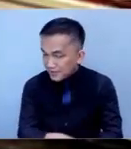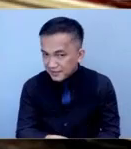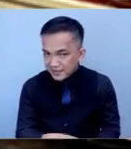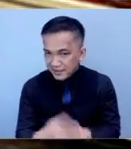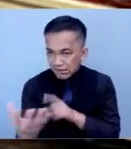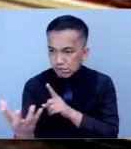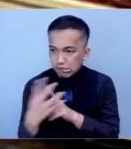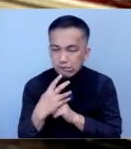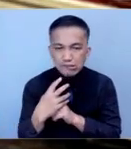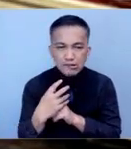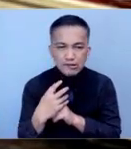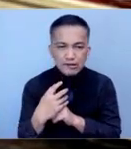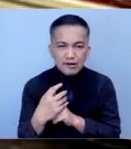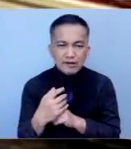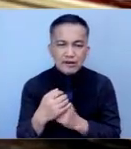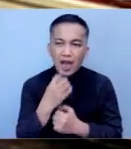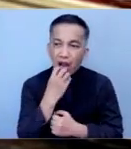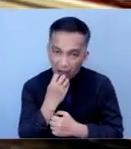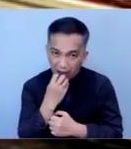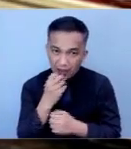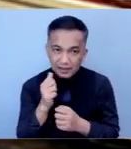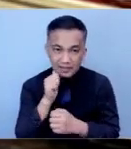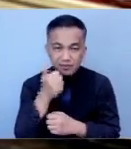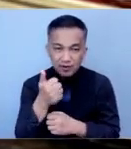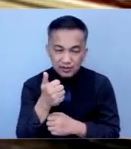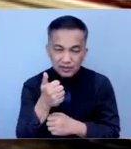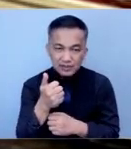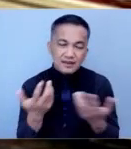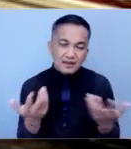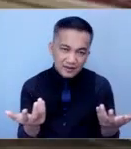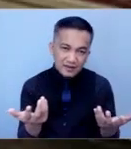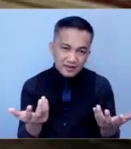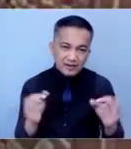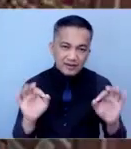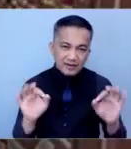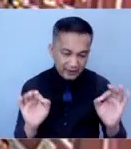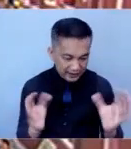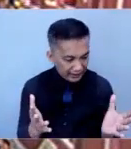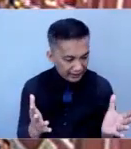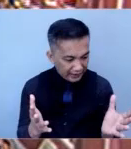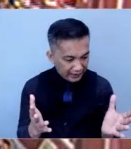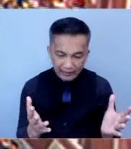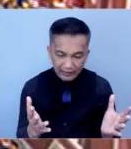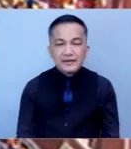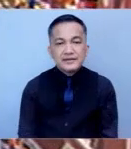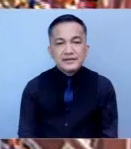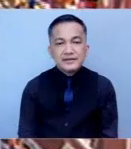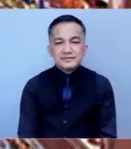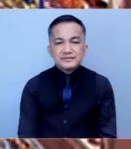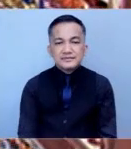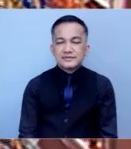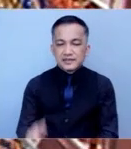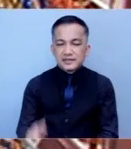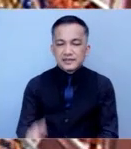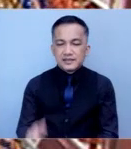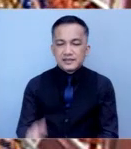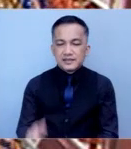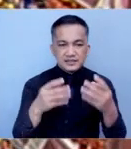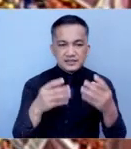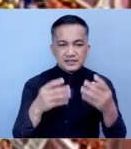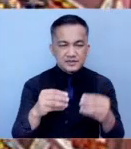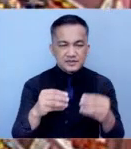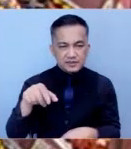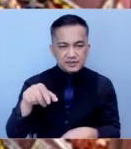ka, nga, pagdating mo ng kinabukasan, nga, wala kang pera. Sa pag-ikot niya namin sa supermarket na ito sa